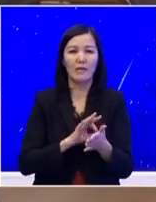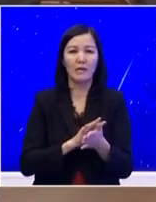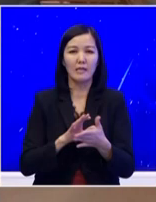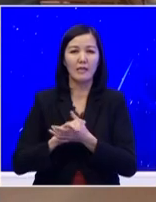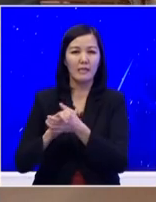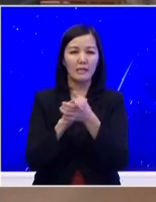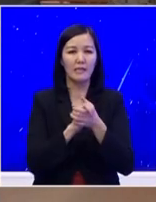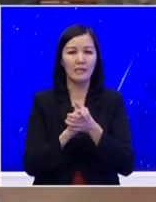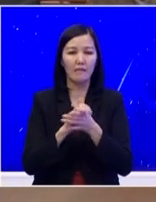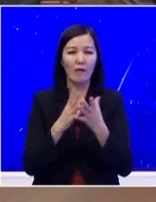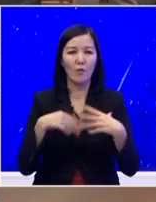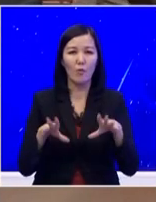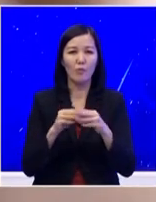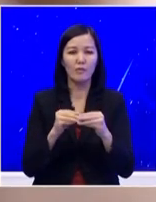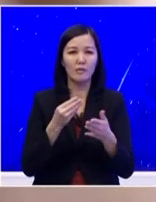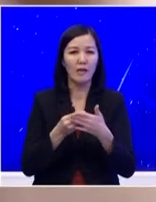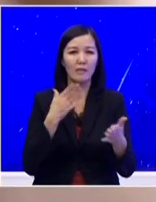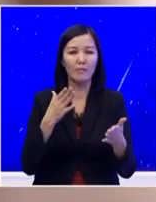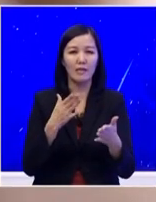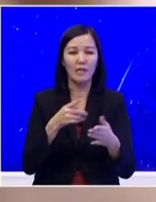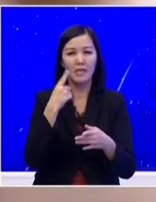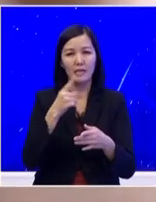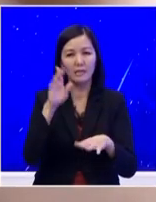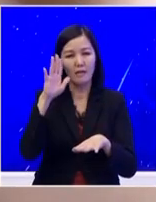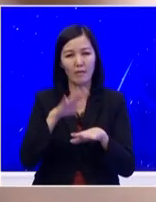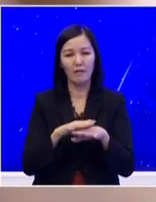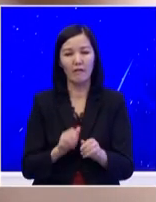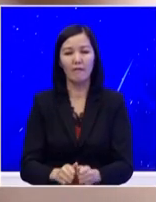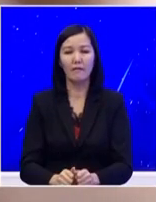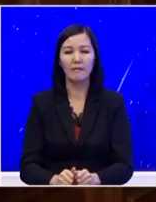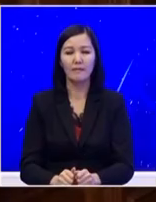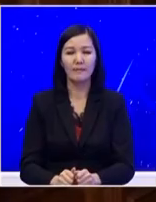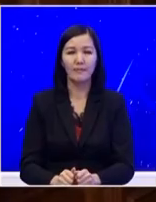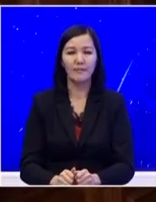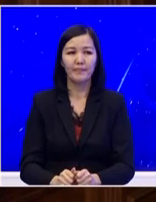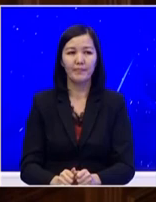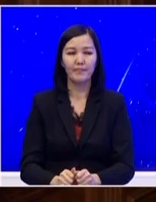и единство общества неоценим, отметил Амандык Баталов.